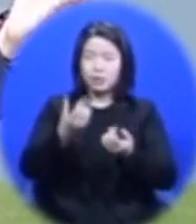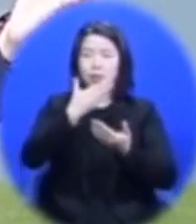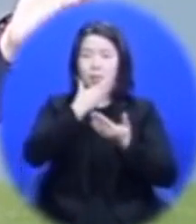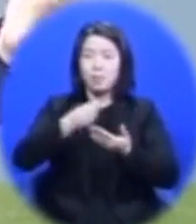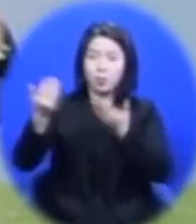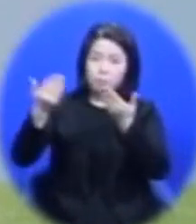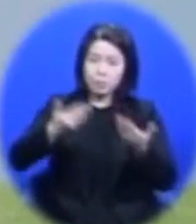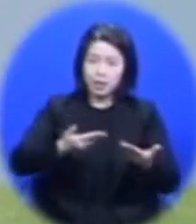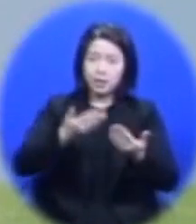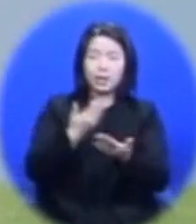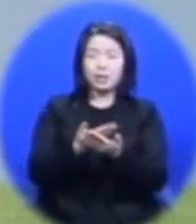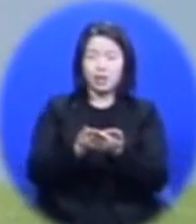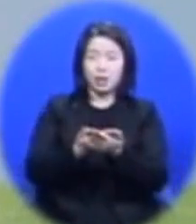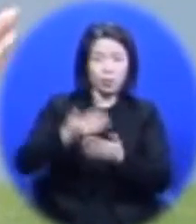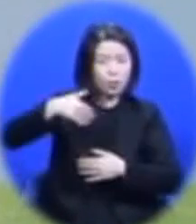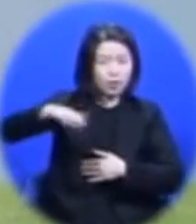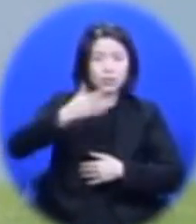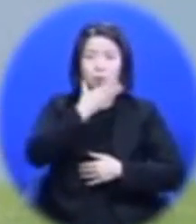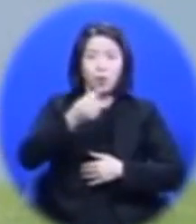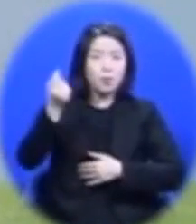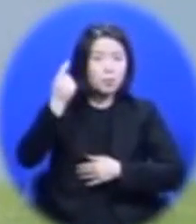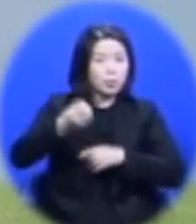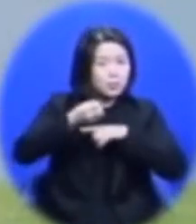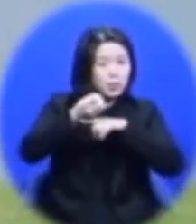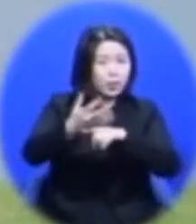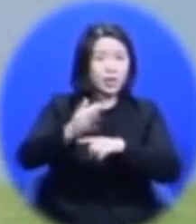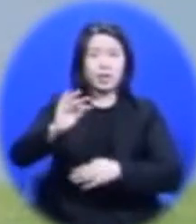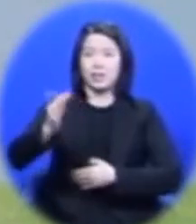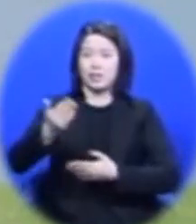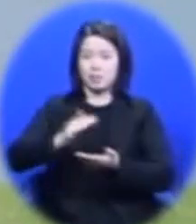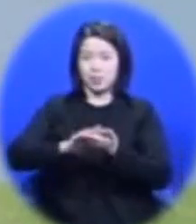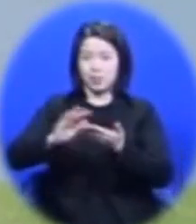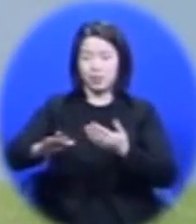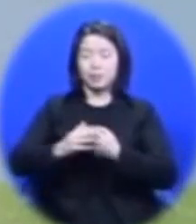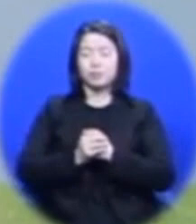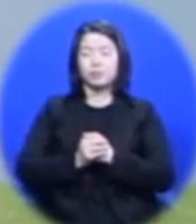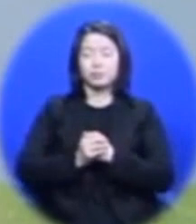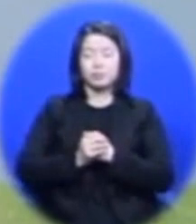해달라고 그리고 나가서 복음을 전하게 됩니다.